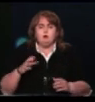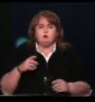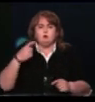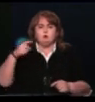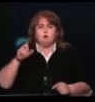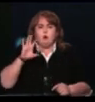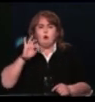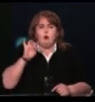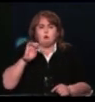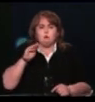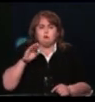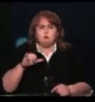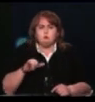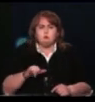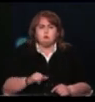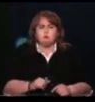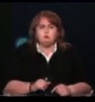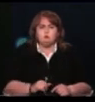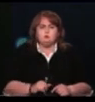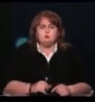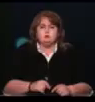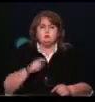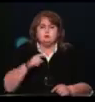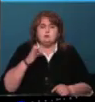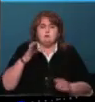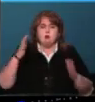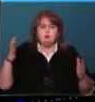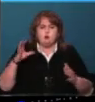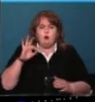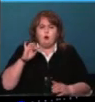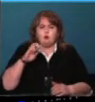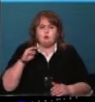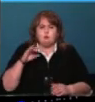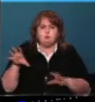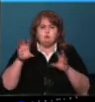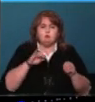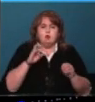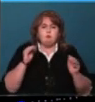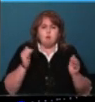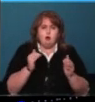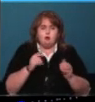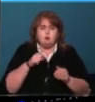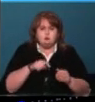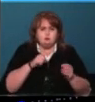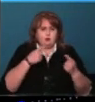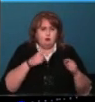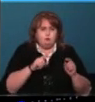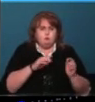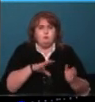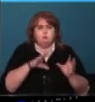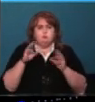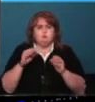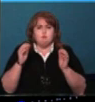орбиту. Вот посмотрите, здесь он с большой орбиты перескакивает на малую орбиту. Здесь наоборот, с малой